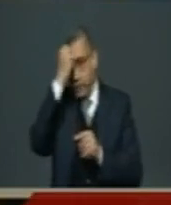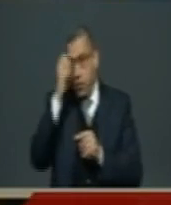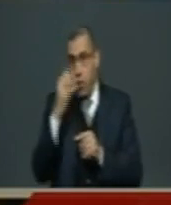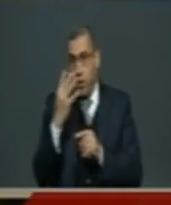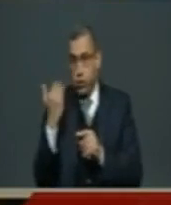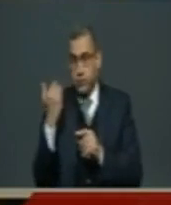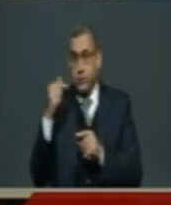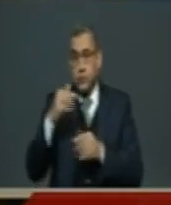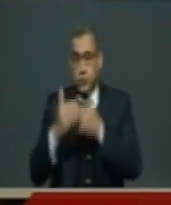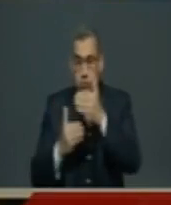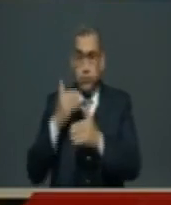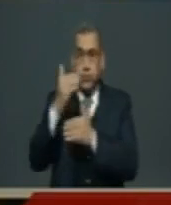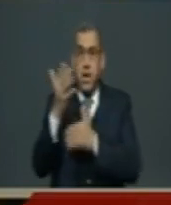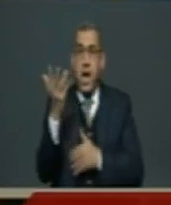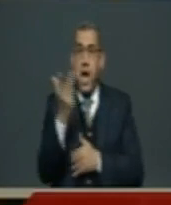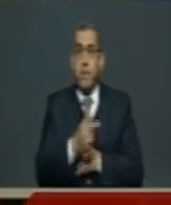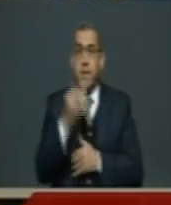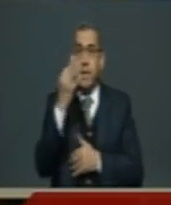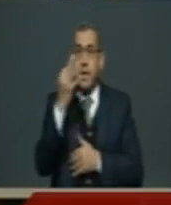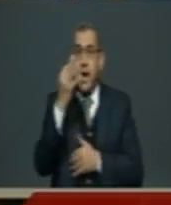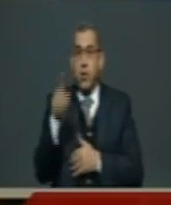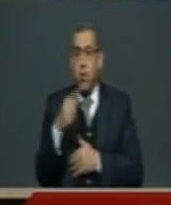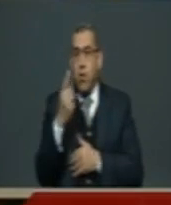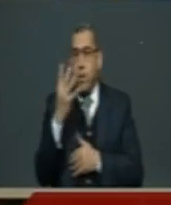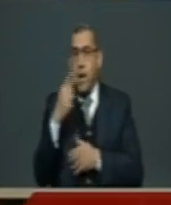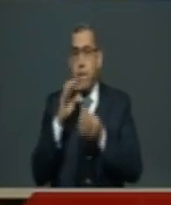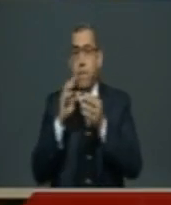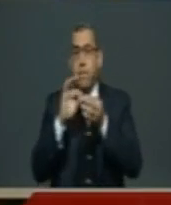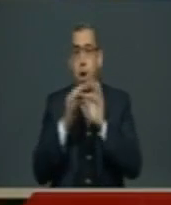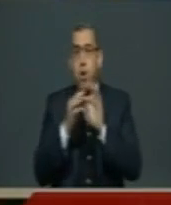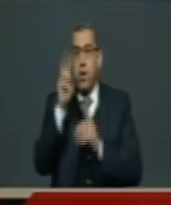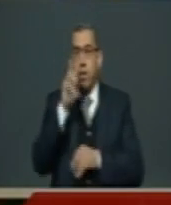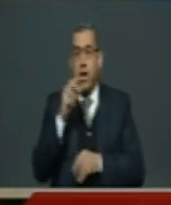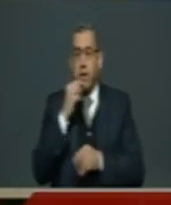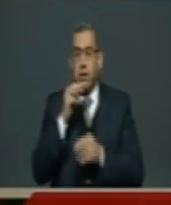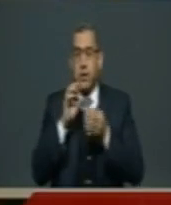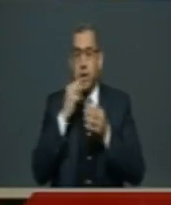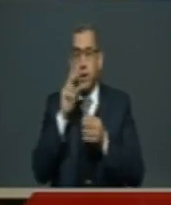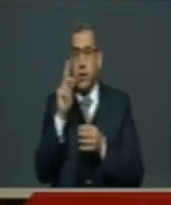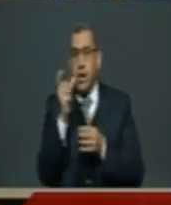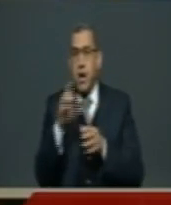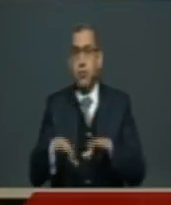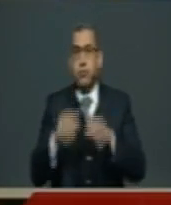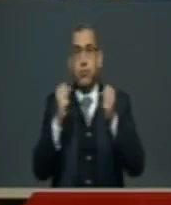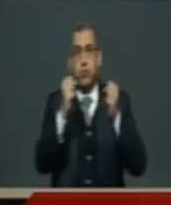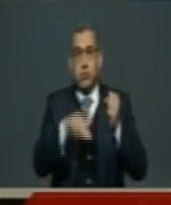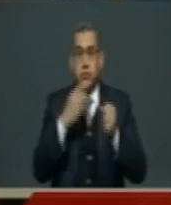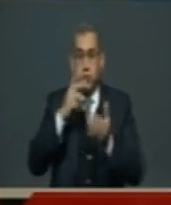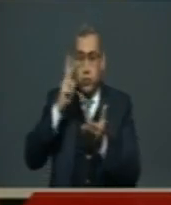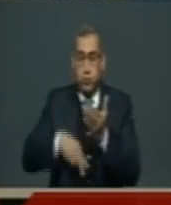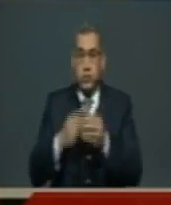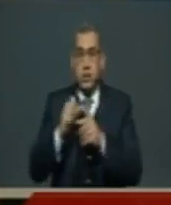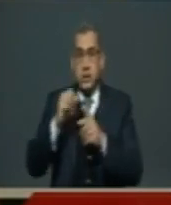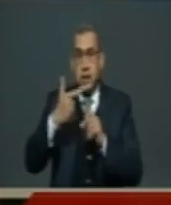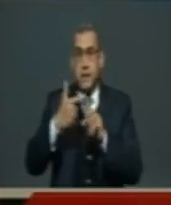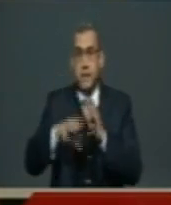إلى النهاردة عندنا 3.4 مليون طن ساعات تخزينية، وتم اعتماد المرحلة